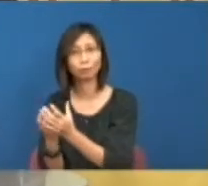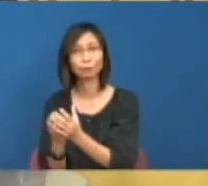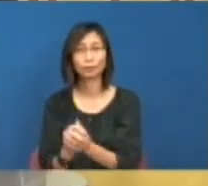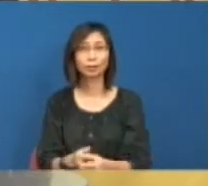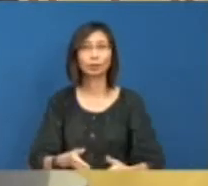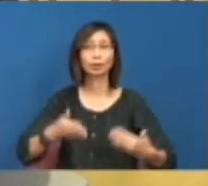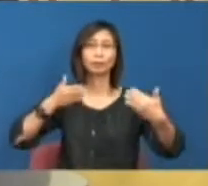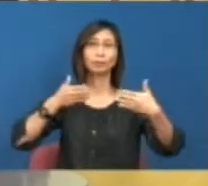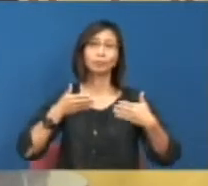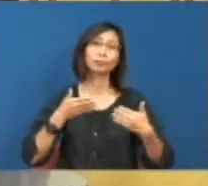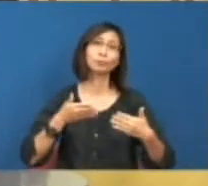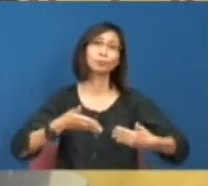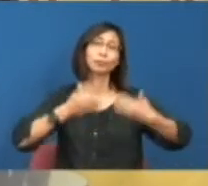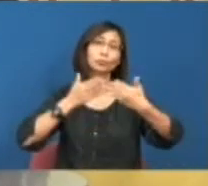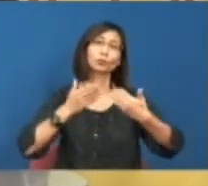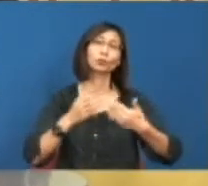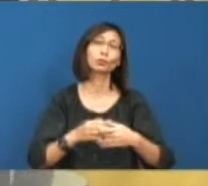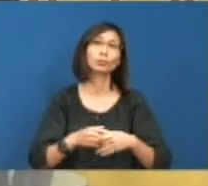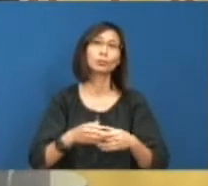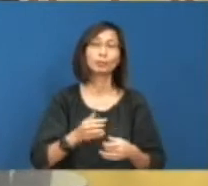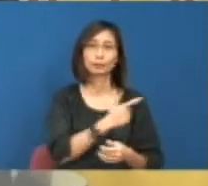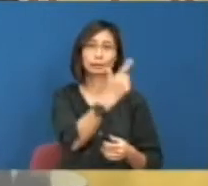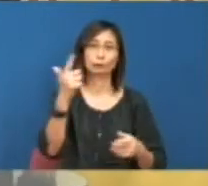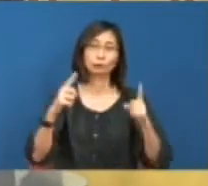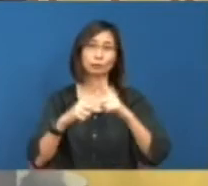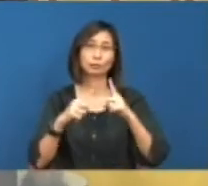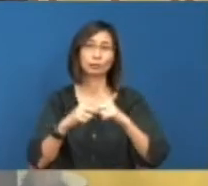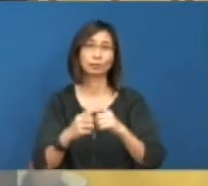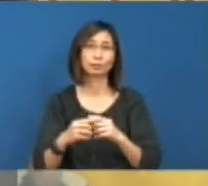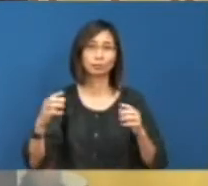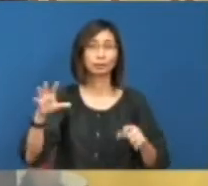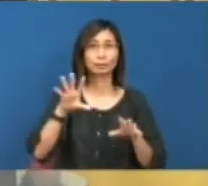人，吸納更多嘅有生力量去壯大呢個